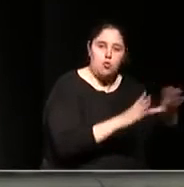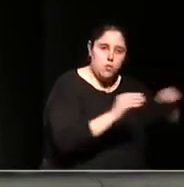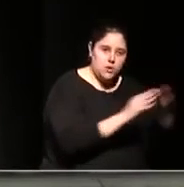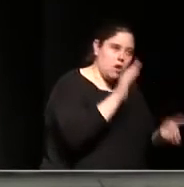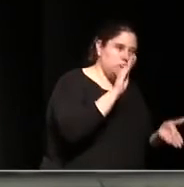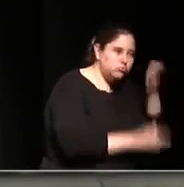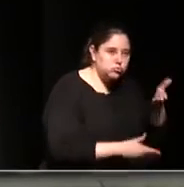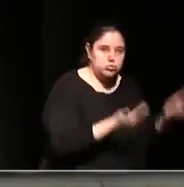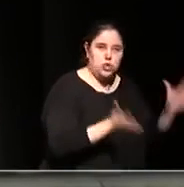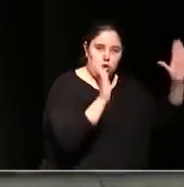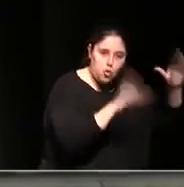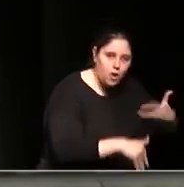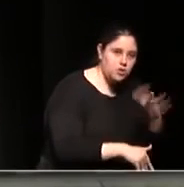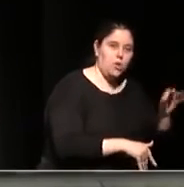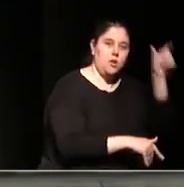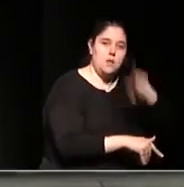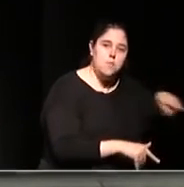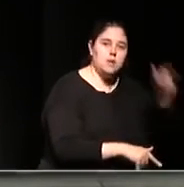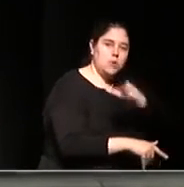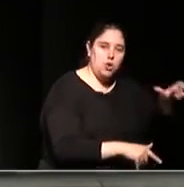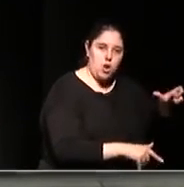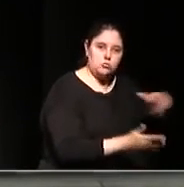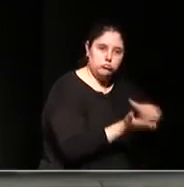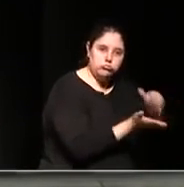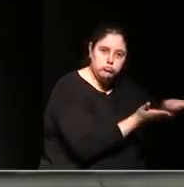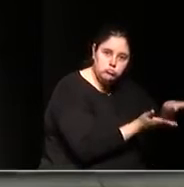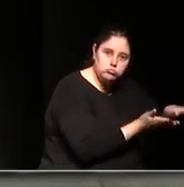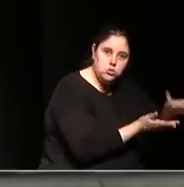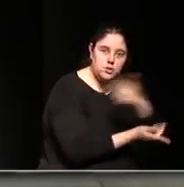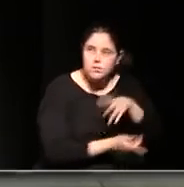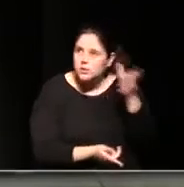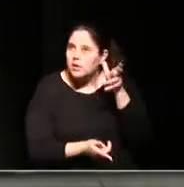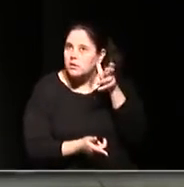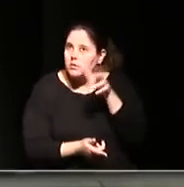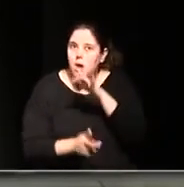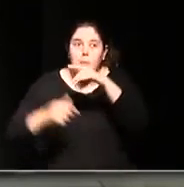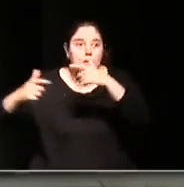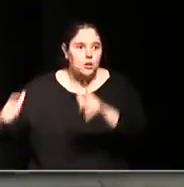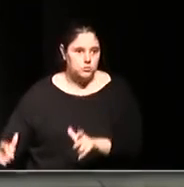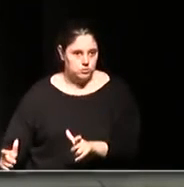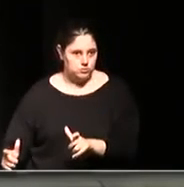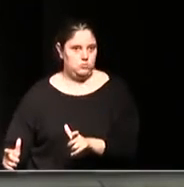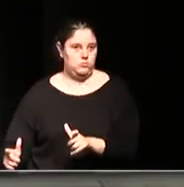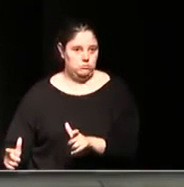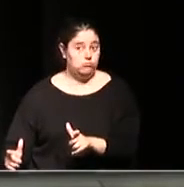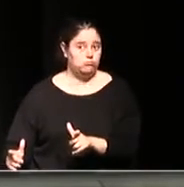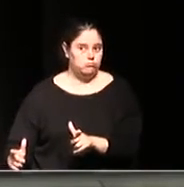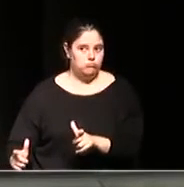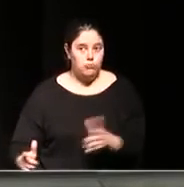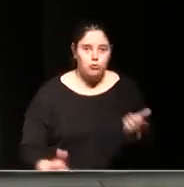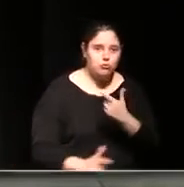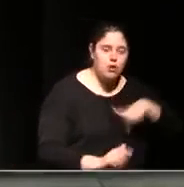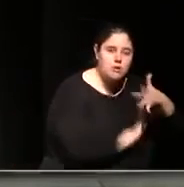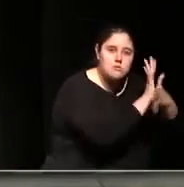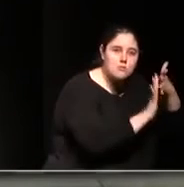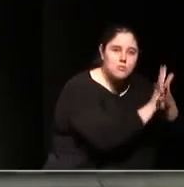que han deixat fora 50.000 universitaris i universitàries i ells senten pantans.